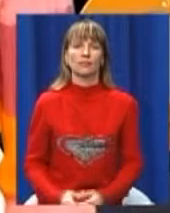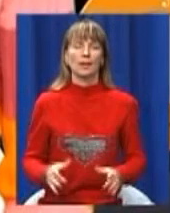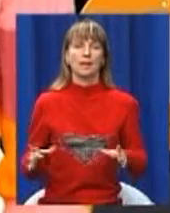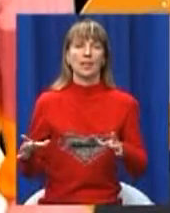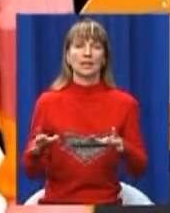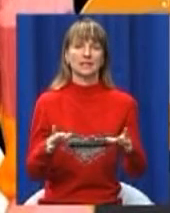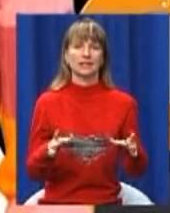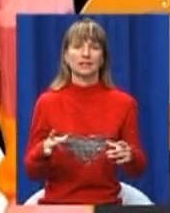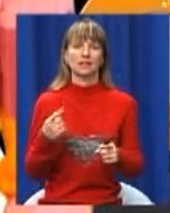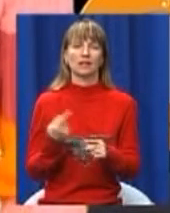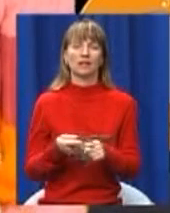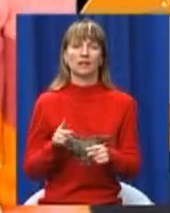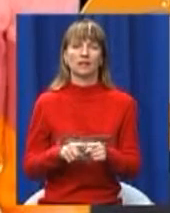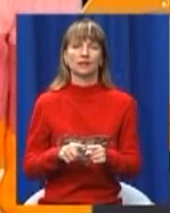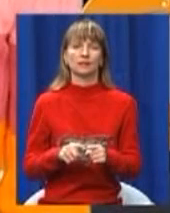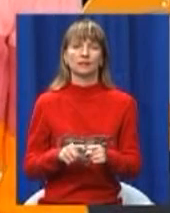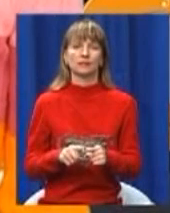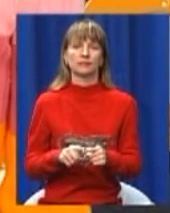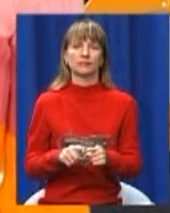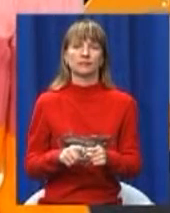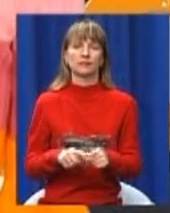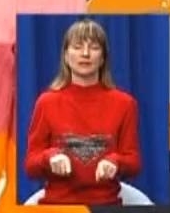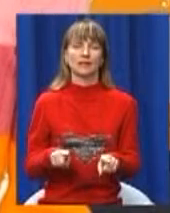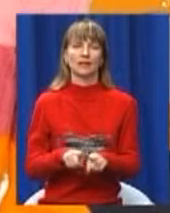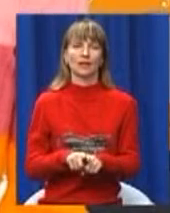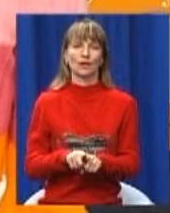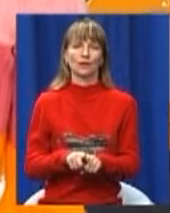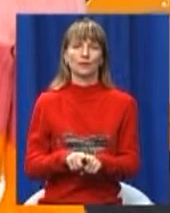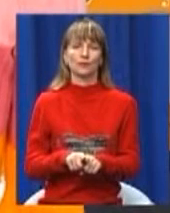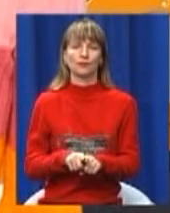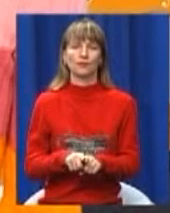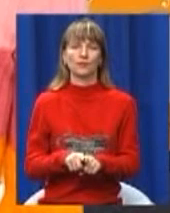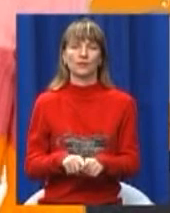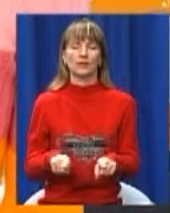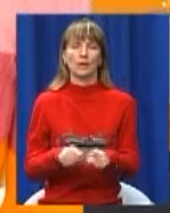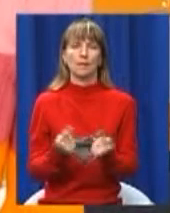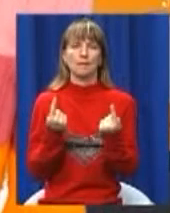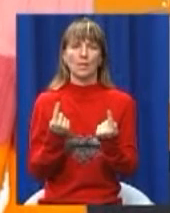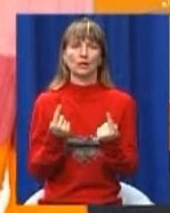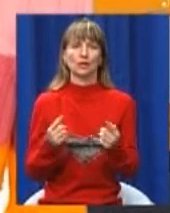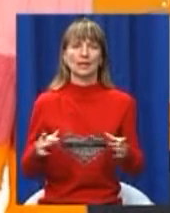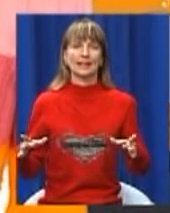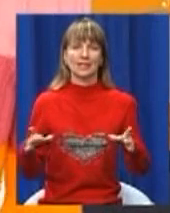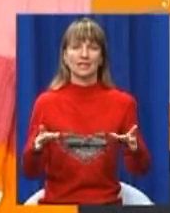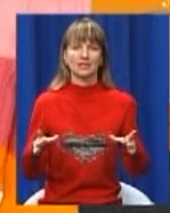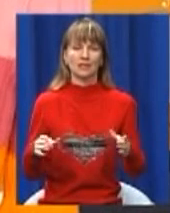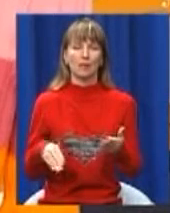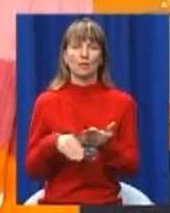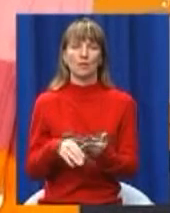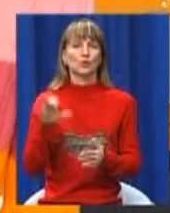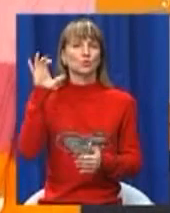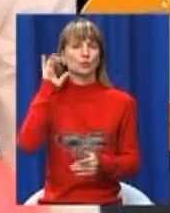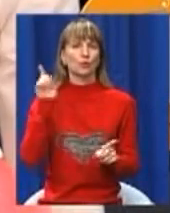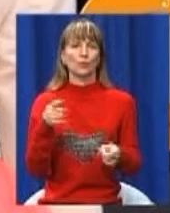Пластинка. Это такой как большой диск, и он помогает слушать музыку